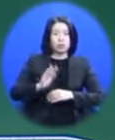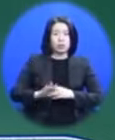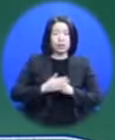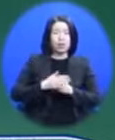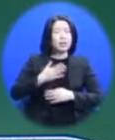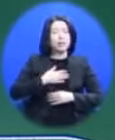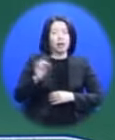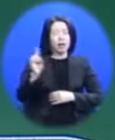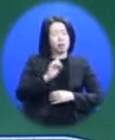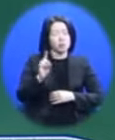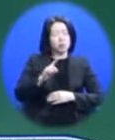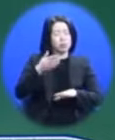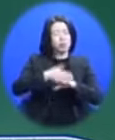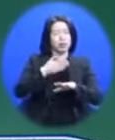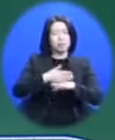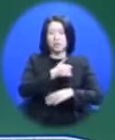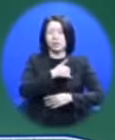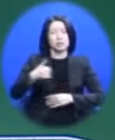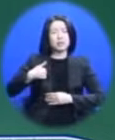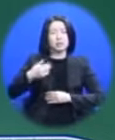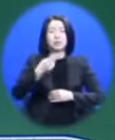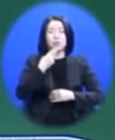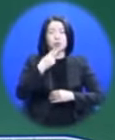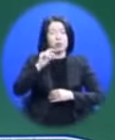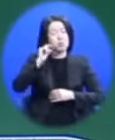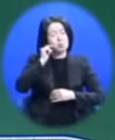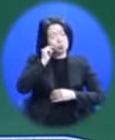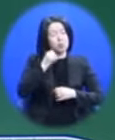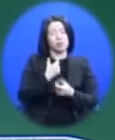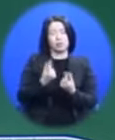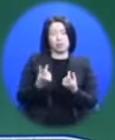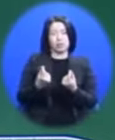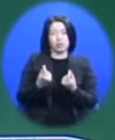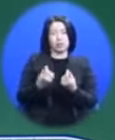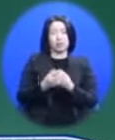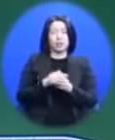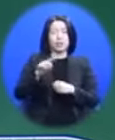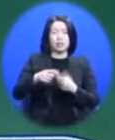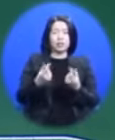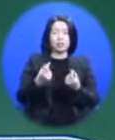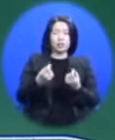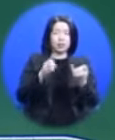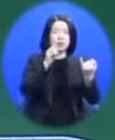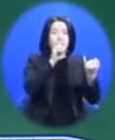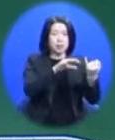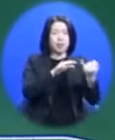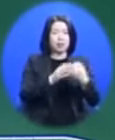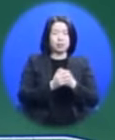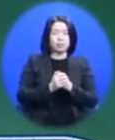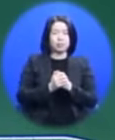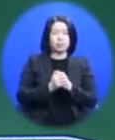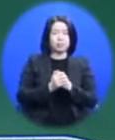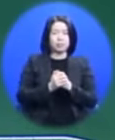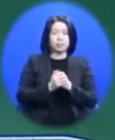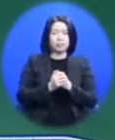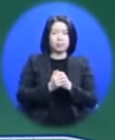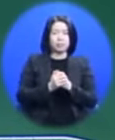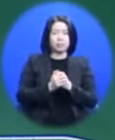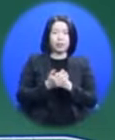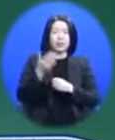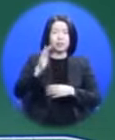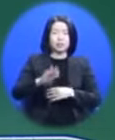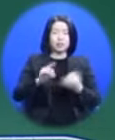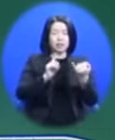나 아무래도 감사할 자신이 없어 못할 것 같아 이렇게 말했습니다.